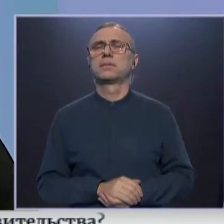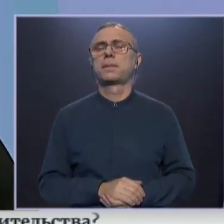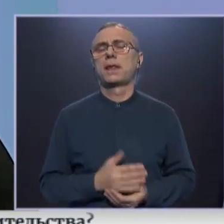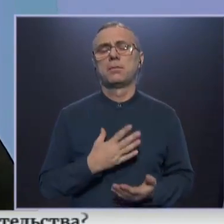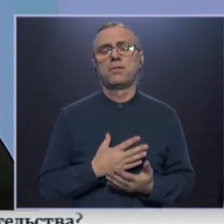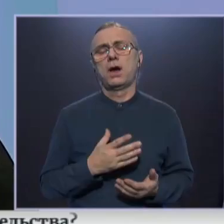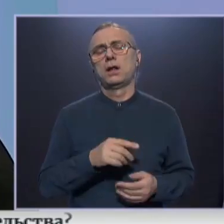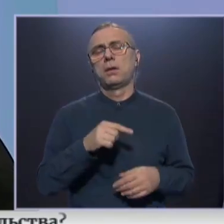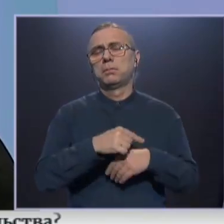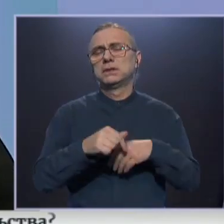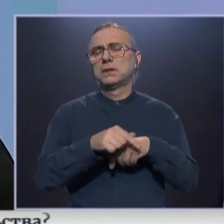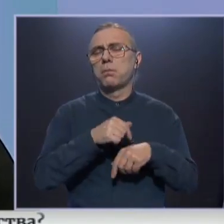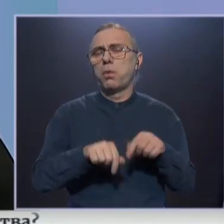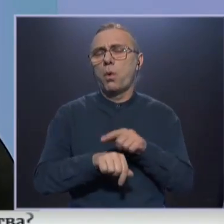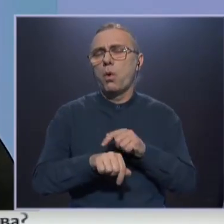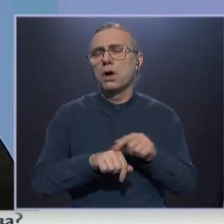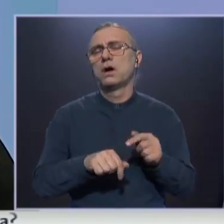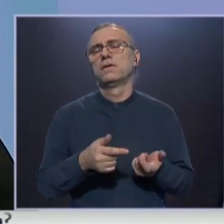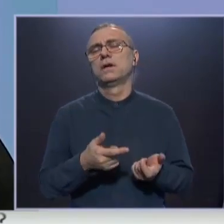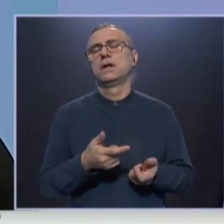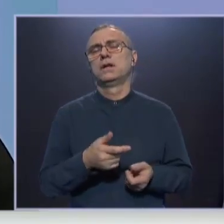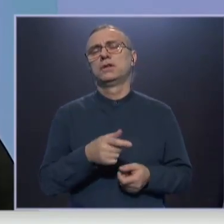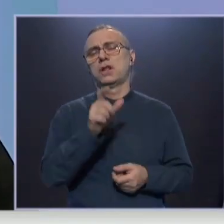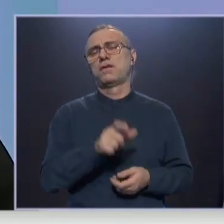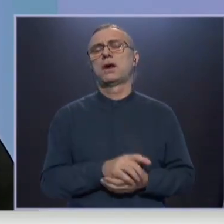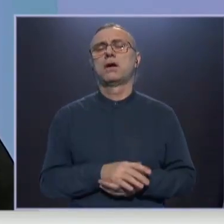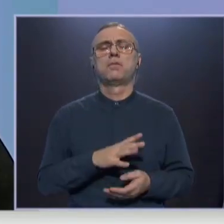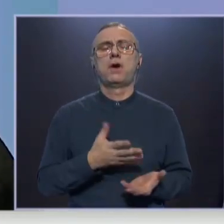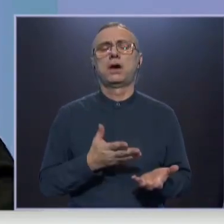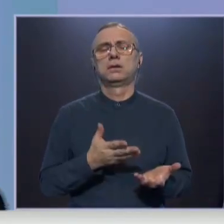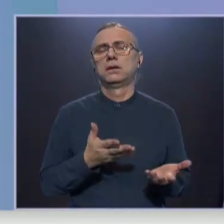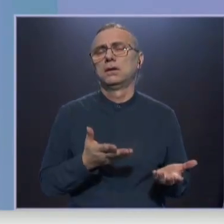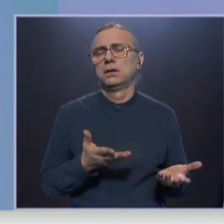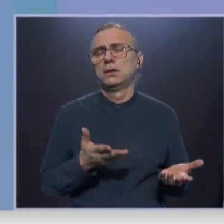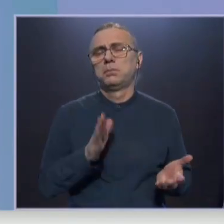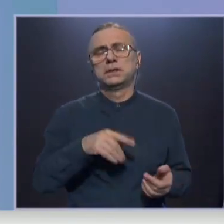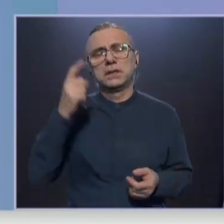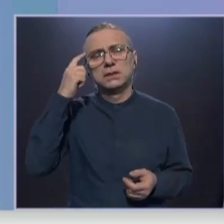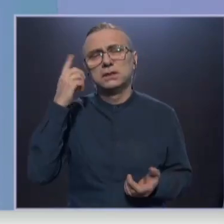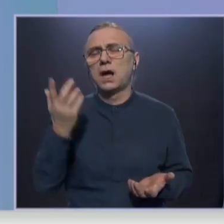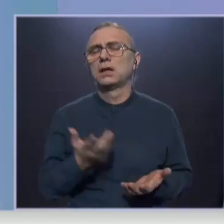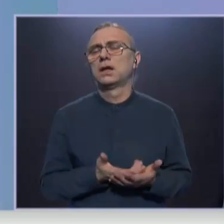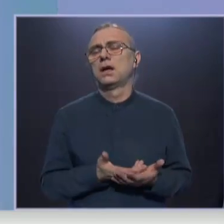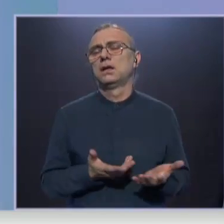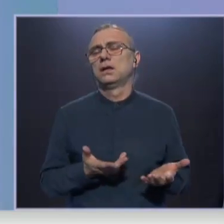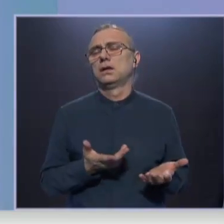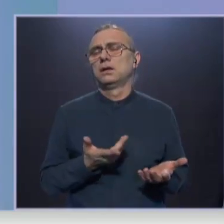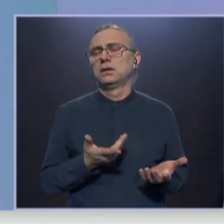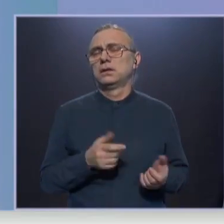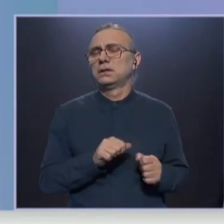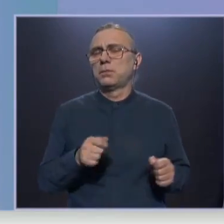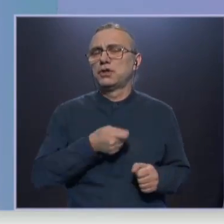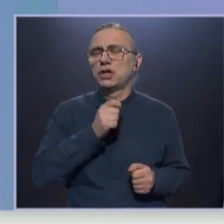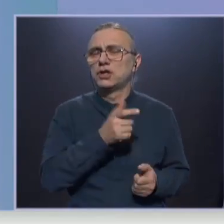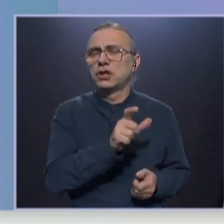пособоровали человека без сознания, уже причтить нельзя там на дому. Говорят, ну, батюшка, что еще можно сделать? И порой люди не воцерковлены, я говорю, вот можно реально сейчас мы